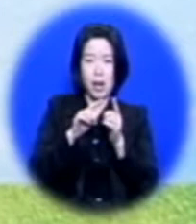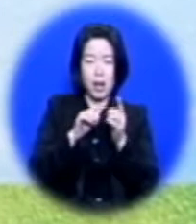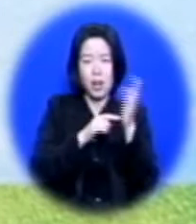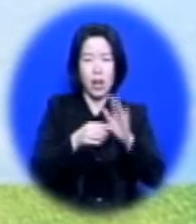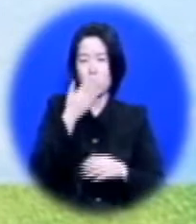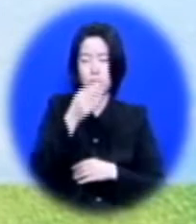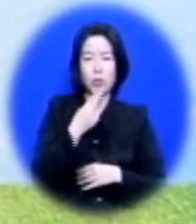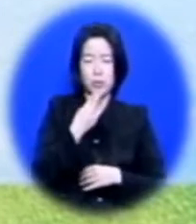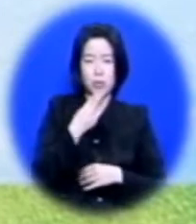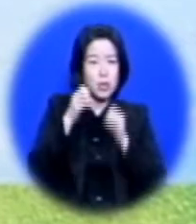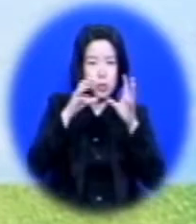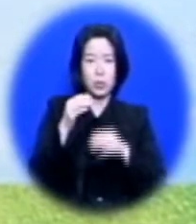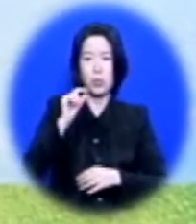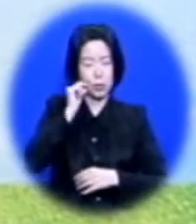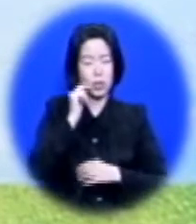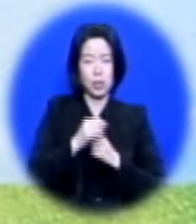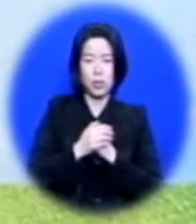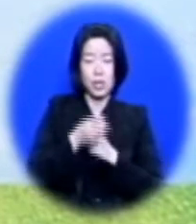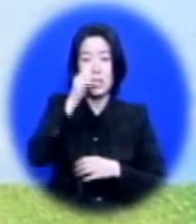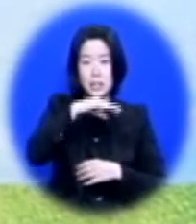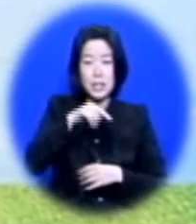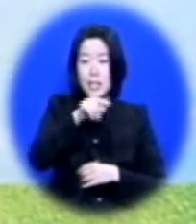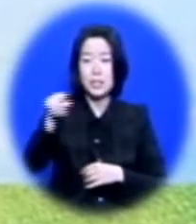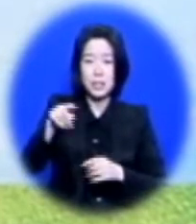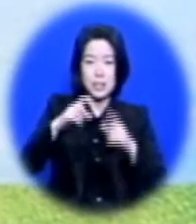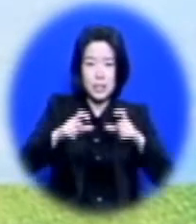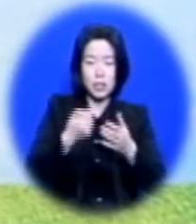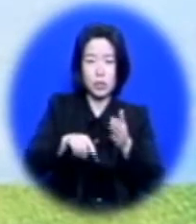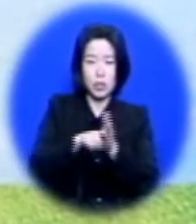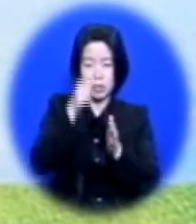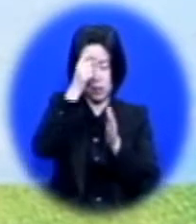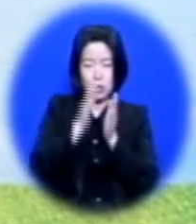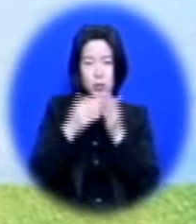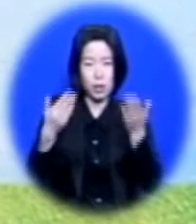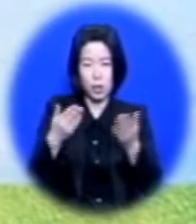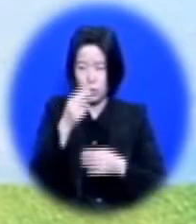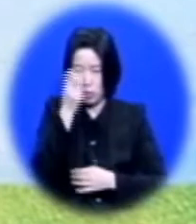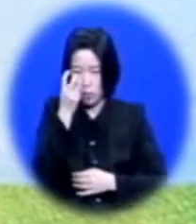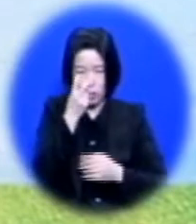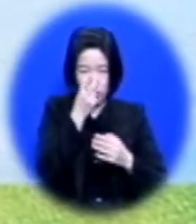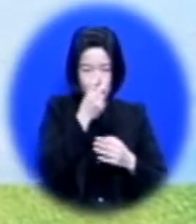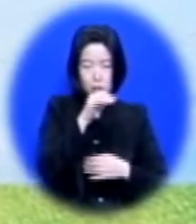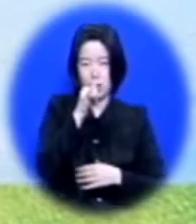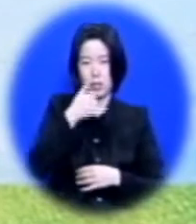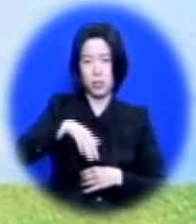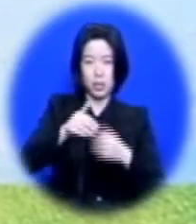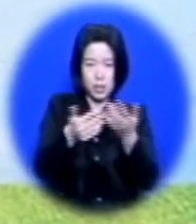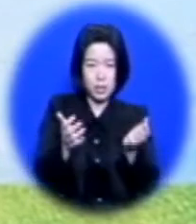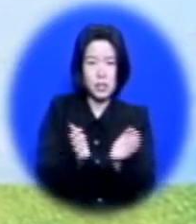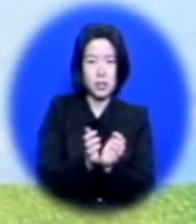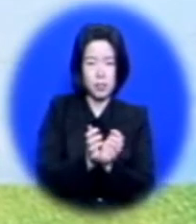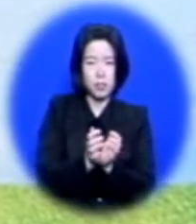전도는 할 수도 없었어요 그저 그 지역을 위해서 기도하고 정격 정탐을 하러 팀을 에